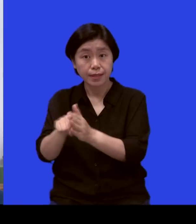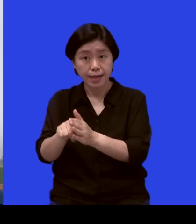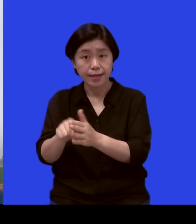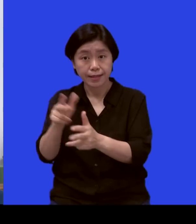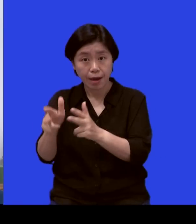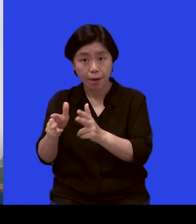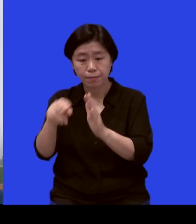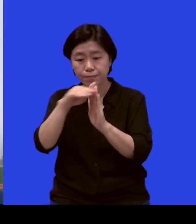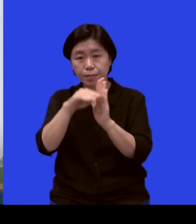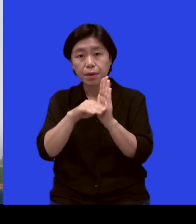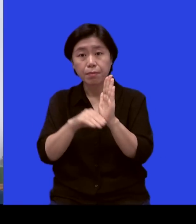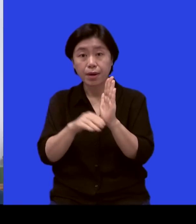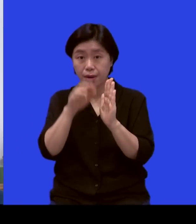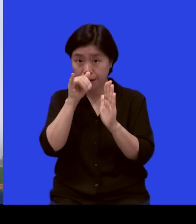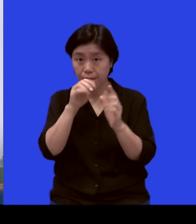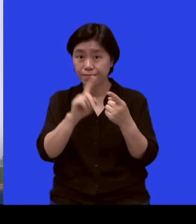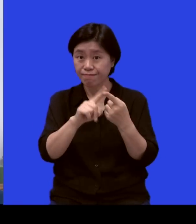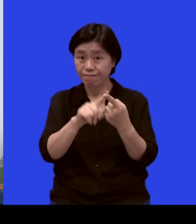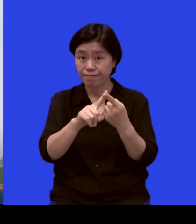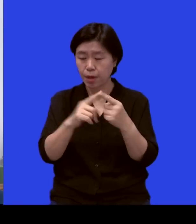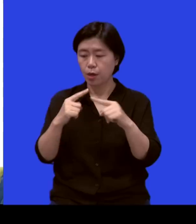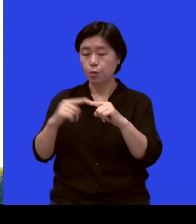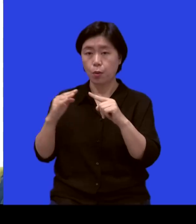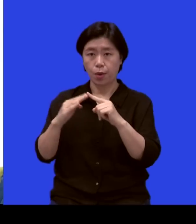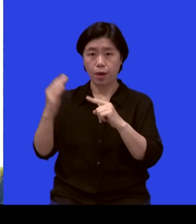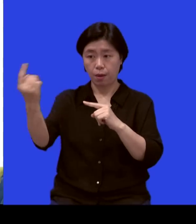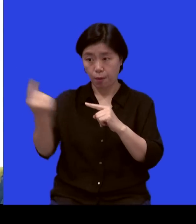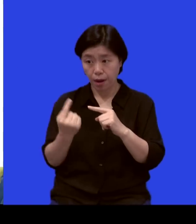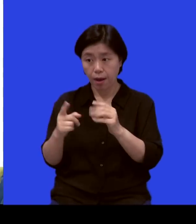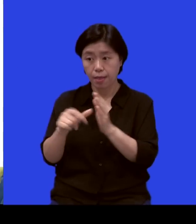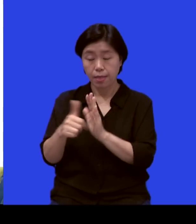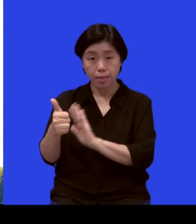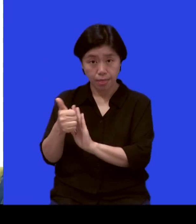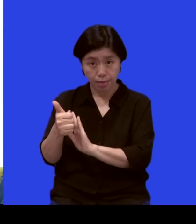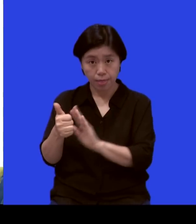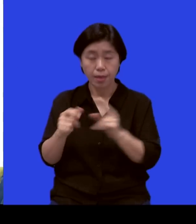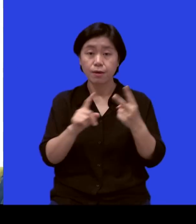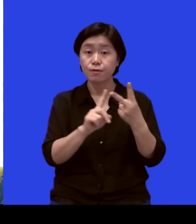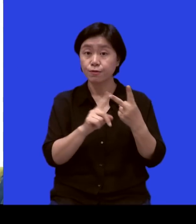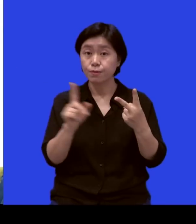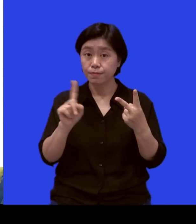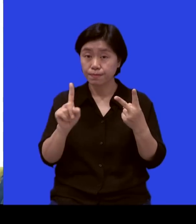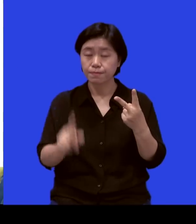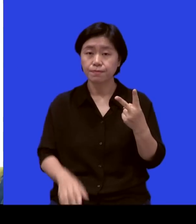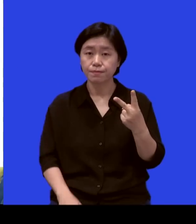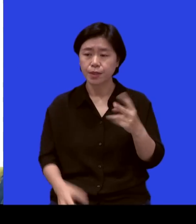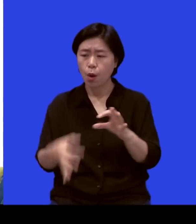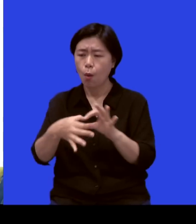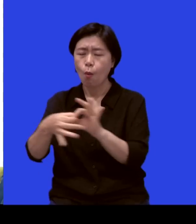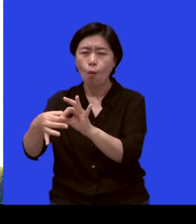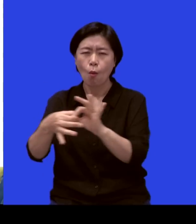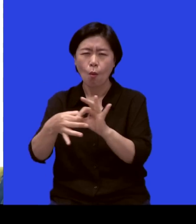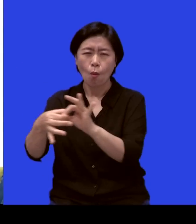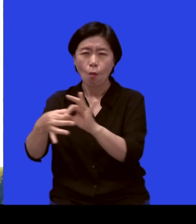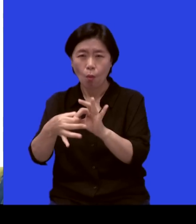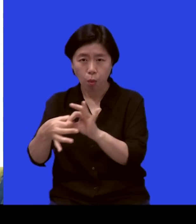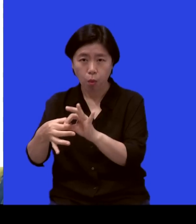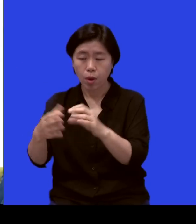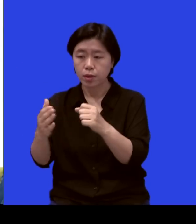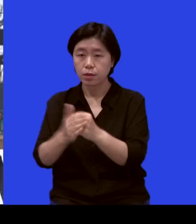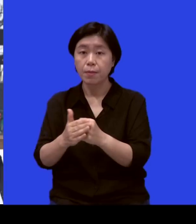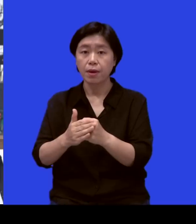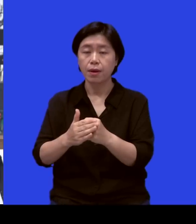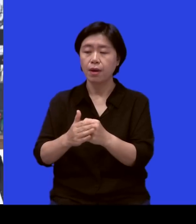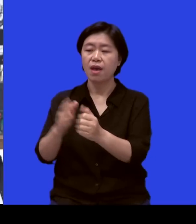이렇게 대접하던 단계, 그래서 예배 드리는 거. 그 다음에는 이제 이분들과 관계가 깊어지면서 이분들을 서울역에서 나오게